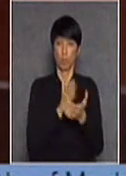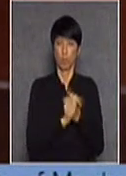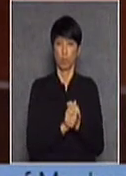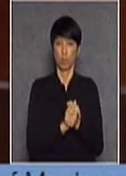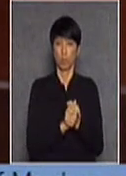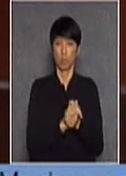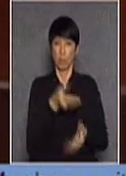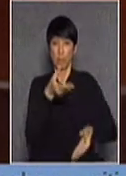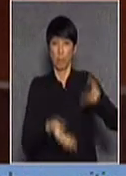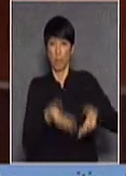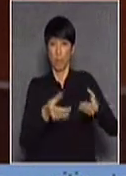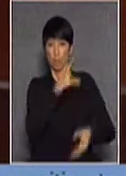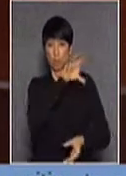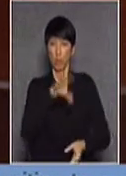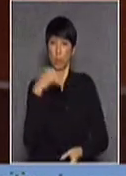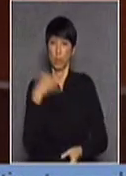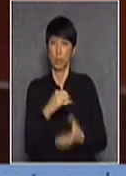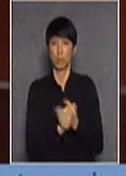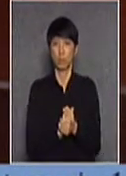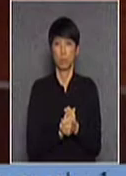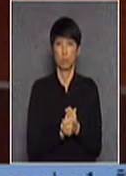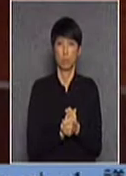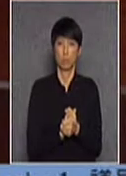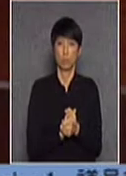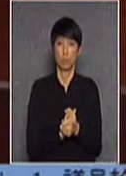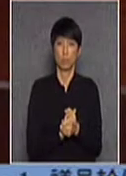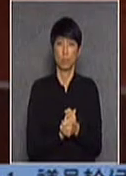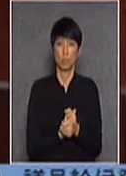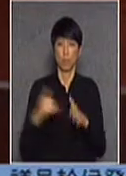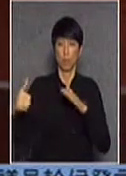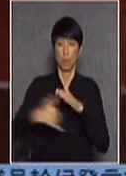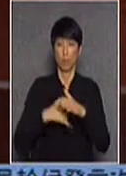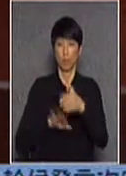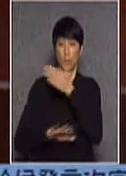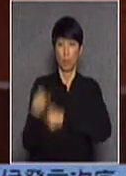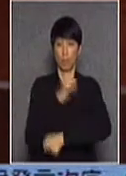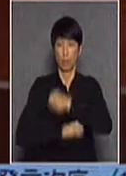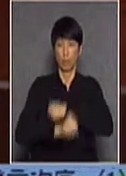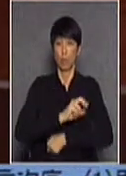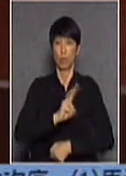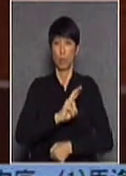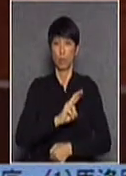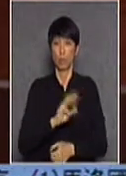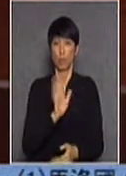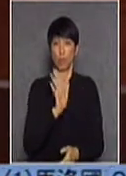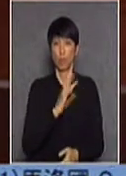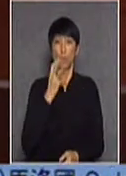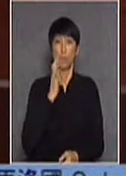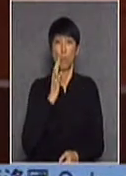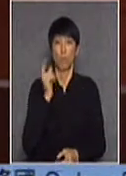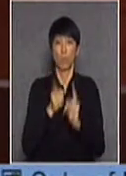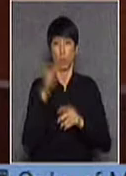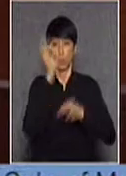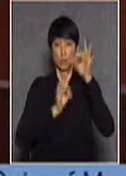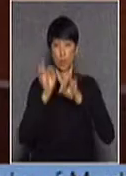澳門的。嗱，就是啦，輸入外勞都一樣，所以請政府不要引用澳門或者新加坡的例